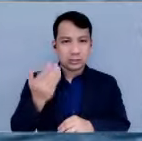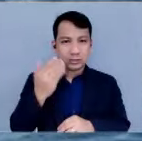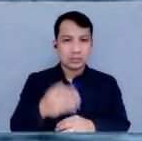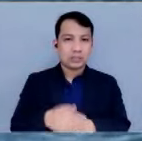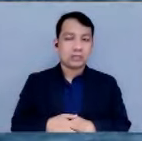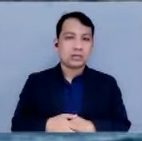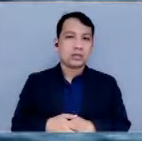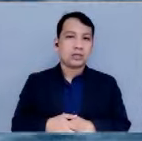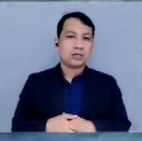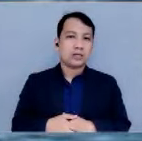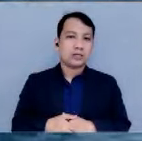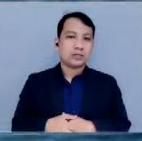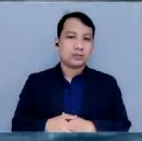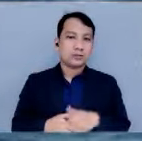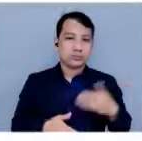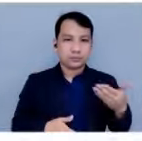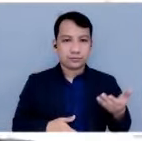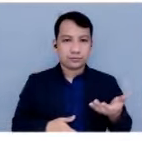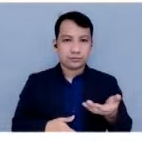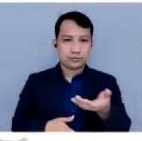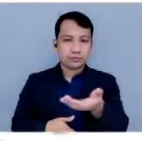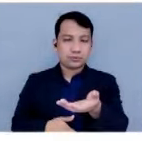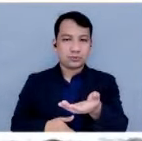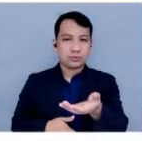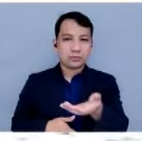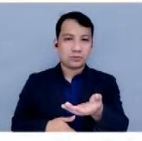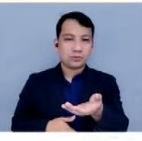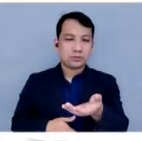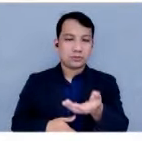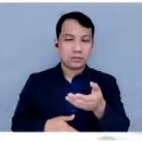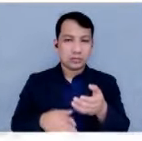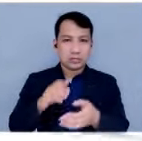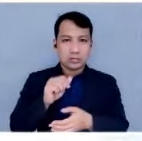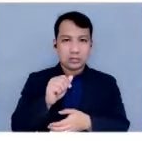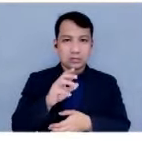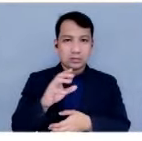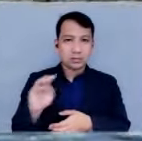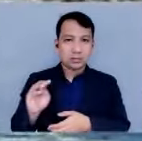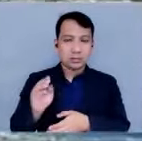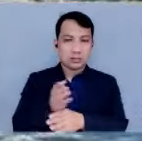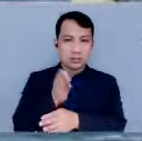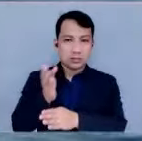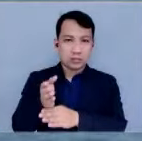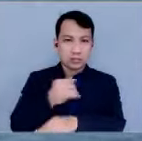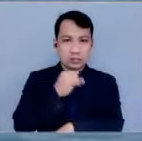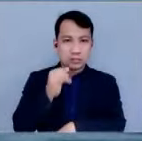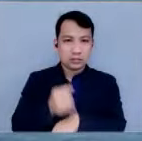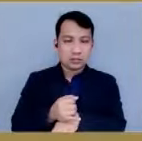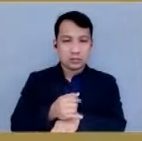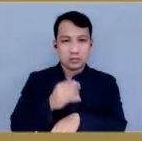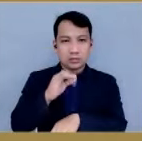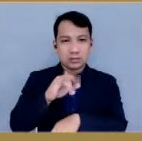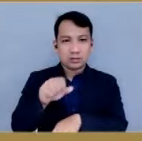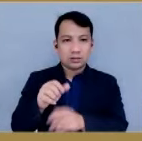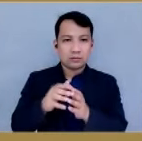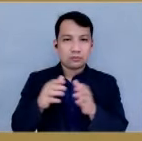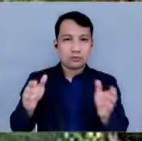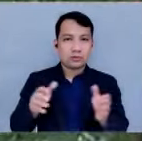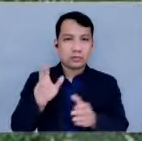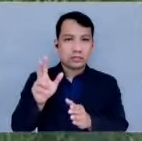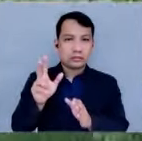Sakay ng speedboat mula sa bayan ng Bungaw, ibinyahe ang mga ACM papunta sa island town ng Simunul na mayigit kalahating oras ang